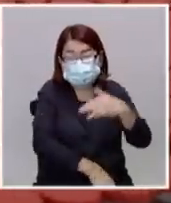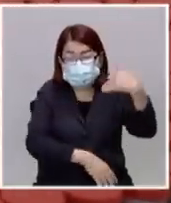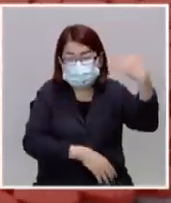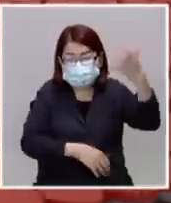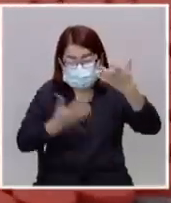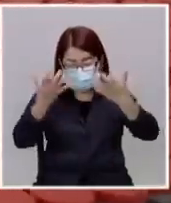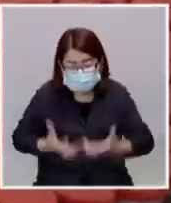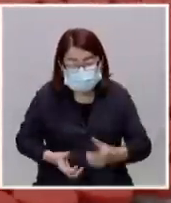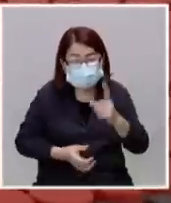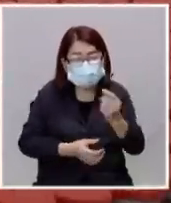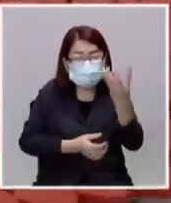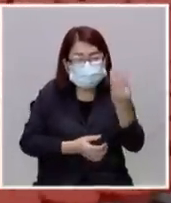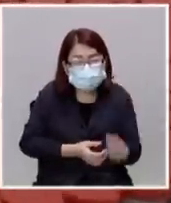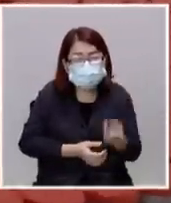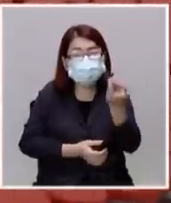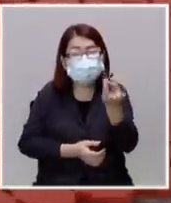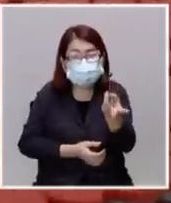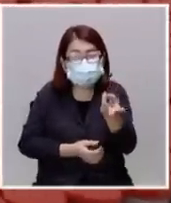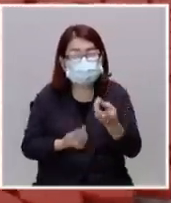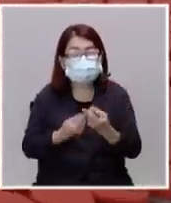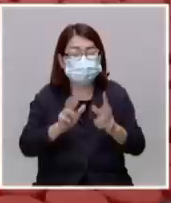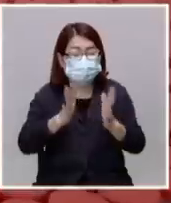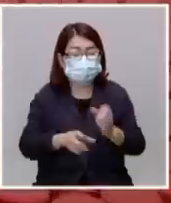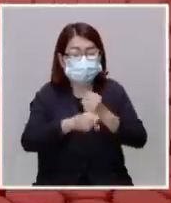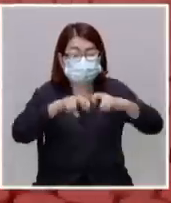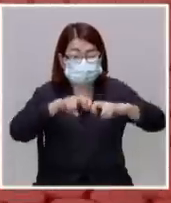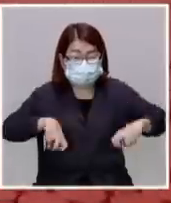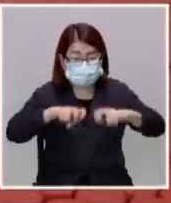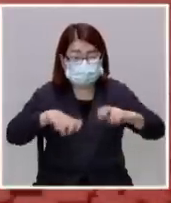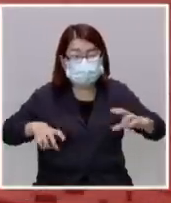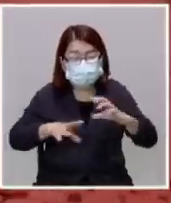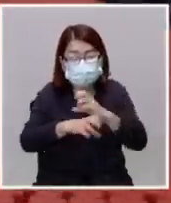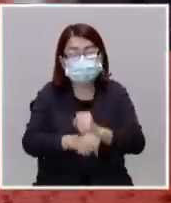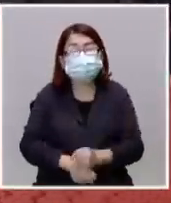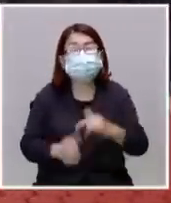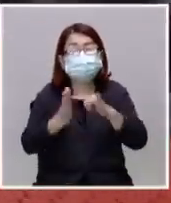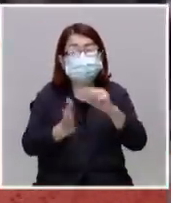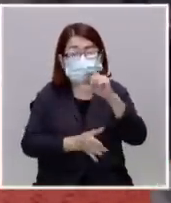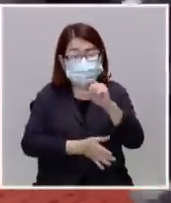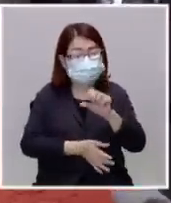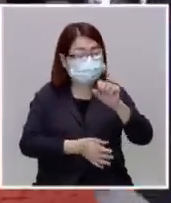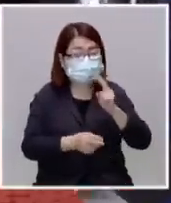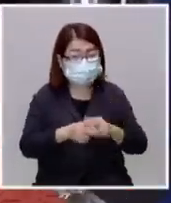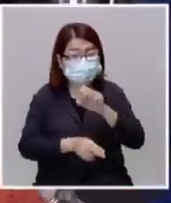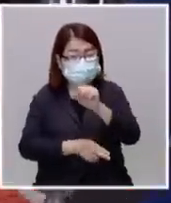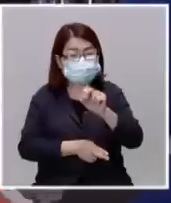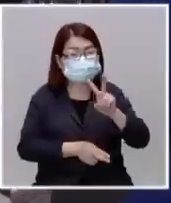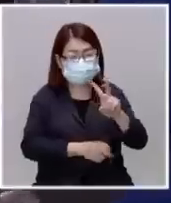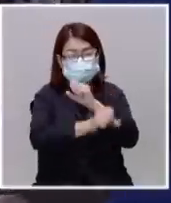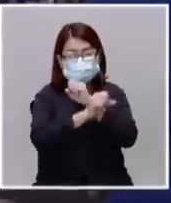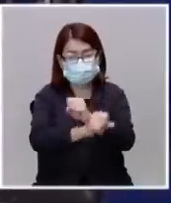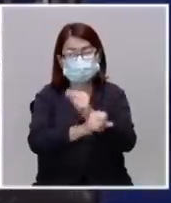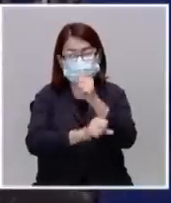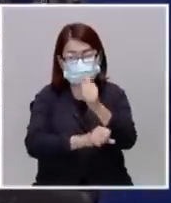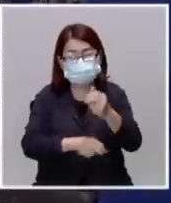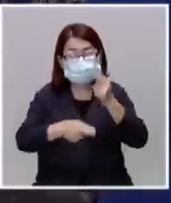ลงทำให้นักวิจัยสรุปดังนี้ค่ะว่าวัคซีนซิโนแวคมีประสิทธิภาพต้านโควิด-19 ได้จริงและอาจต้านไวรัสกลายพันธุ์สายพันธุ์บราซิ